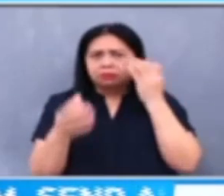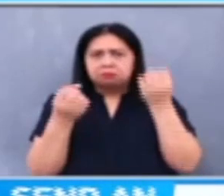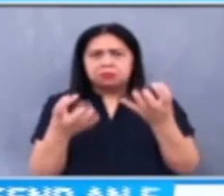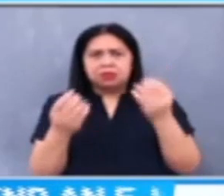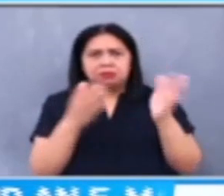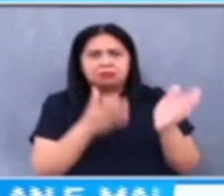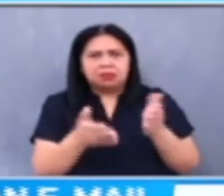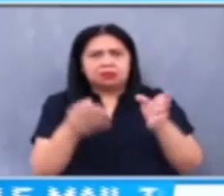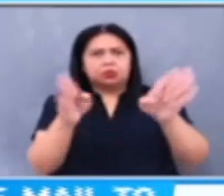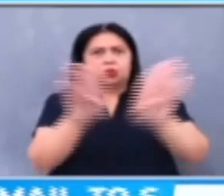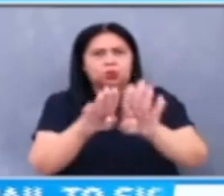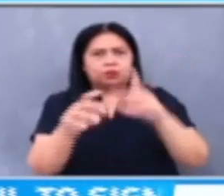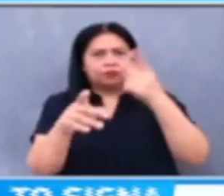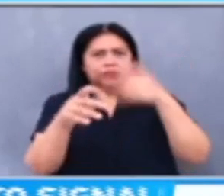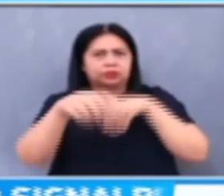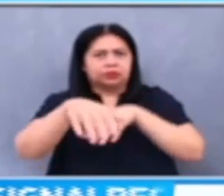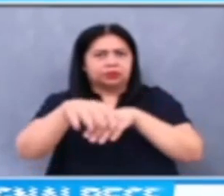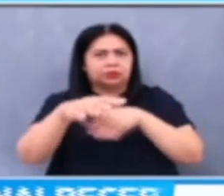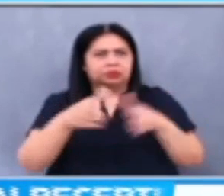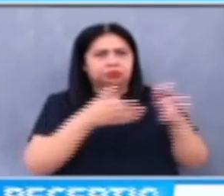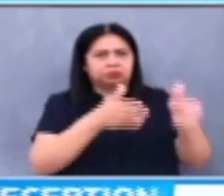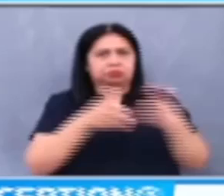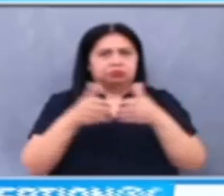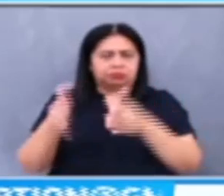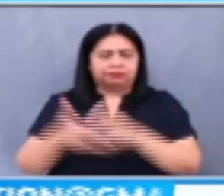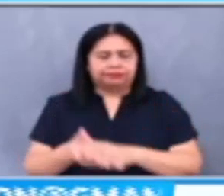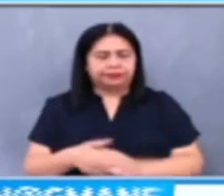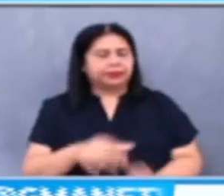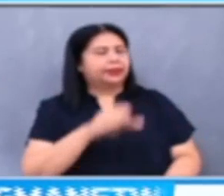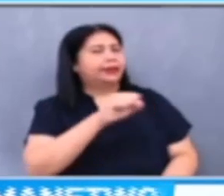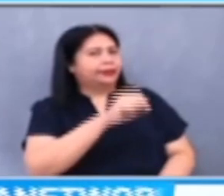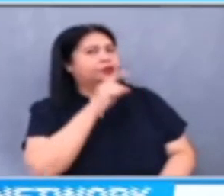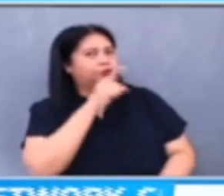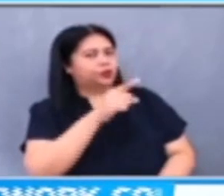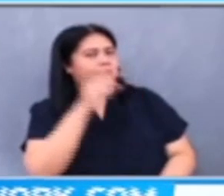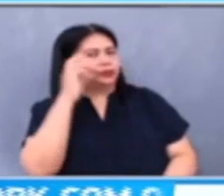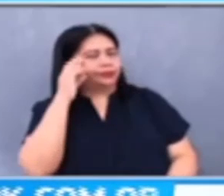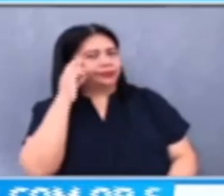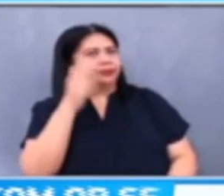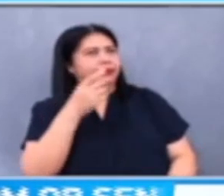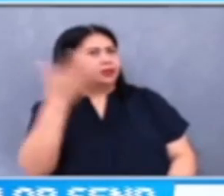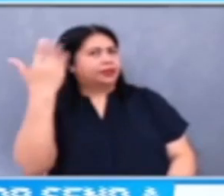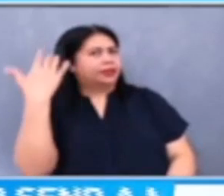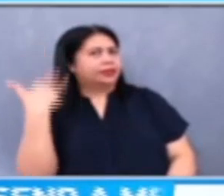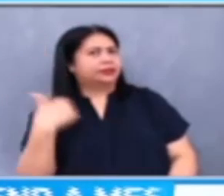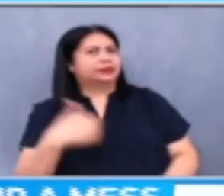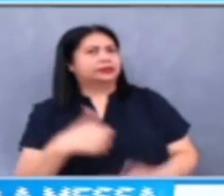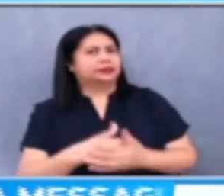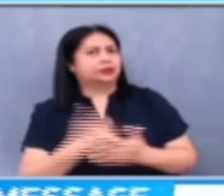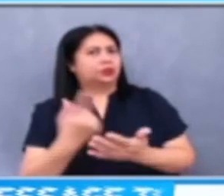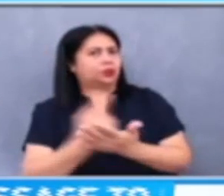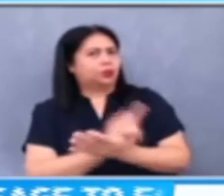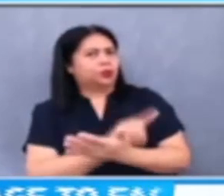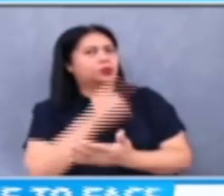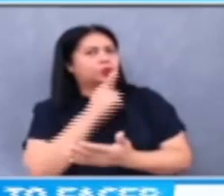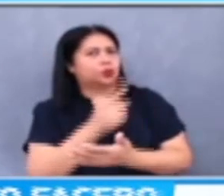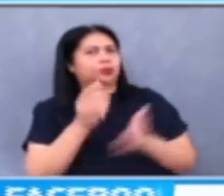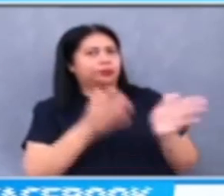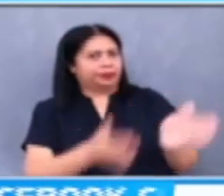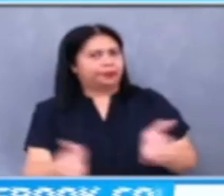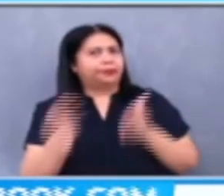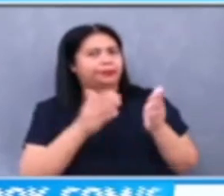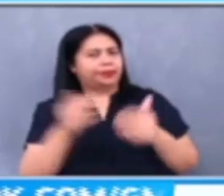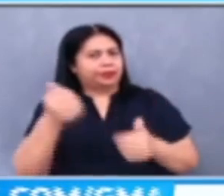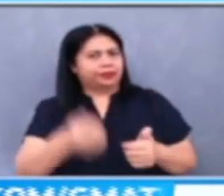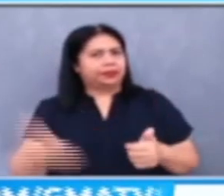para sa traslasyon na Isa. Totoo yan, no, Rafi. Sa katunayan ng mga nakalipas na linggo ay talagang naghahanda na yung pamunuan ng